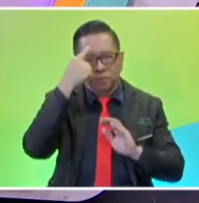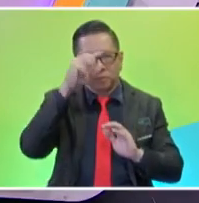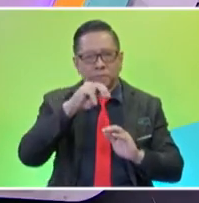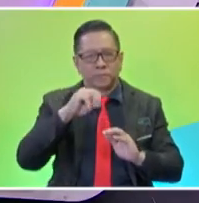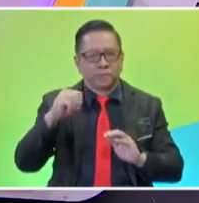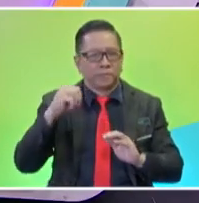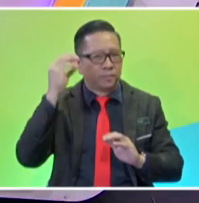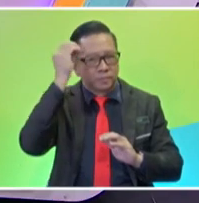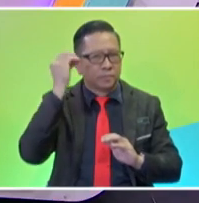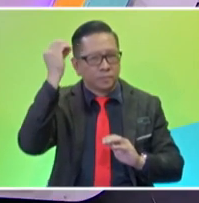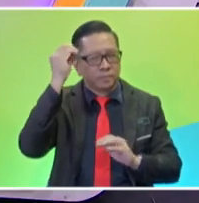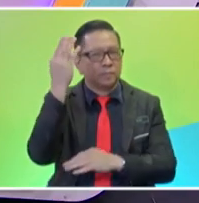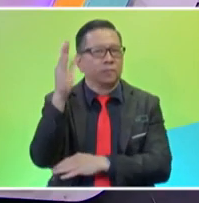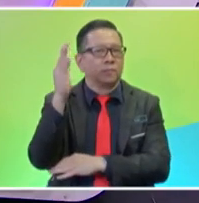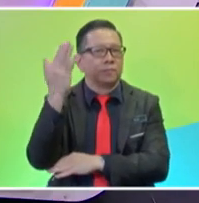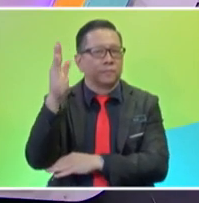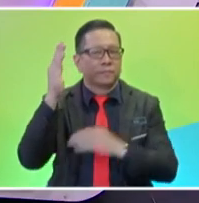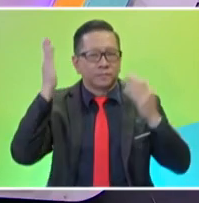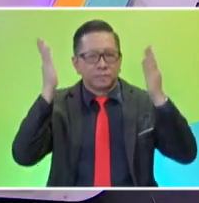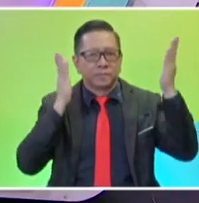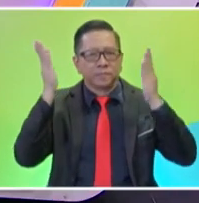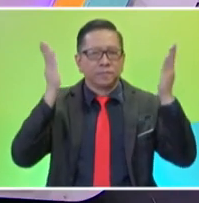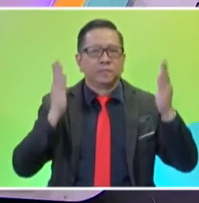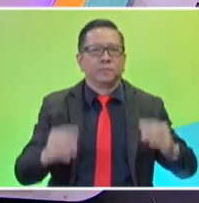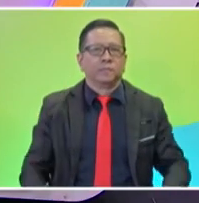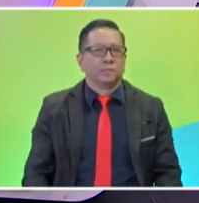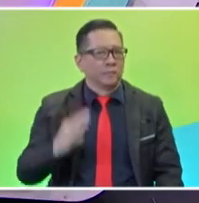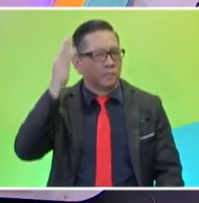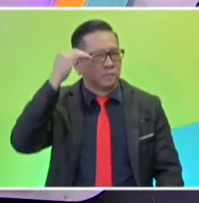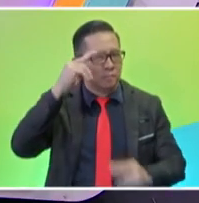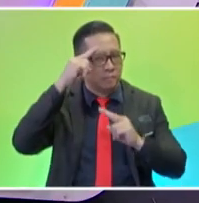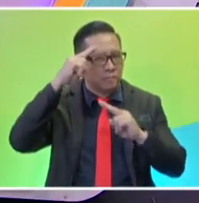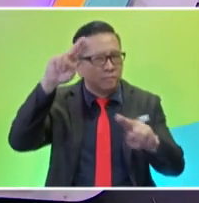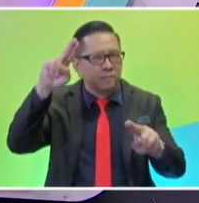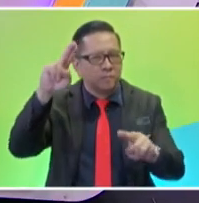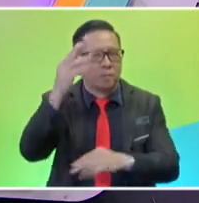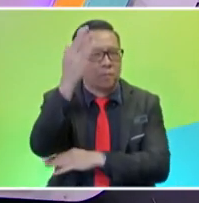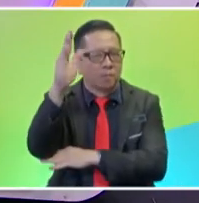saja silahkan Daniel Kenapa perlu hormat